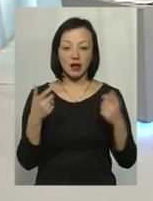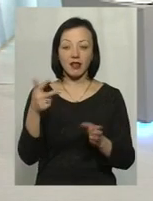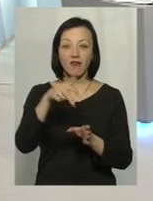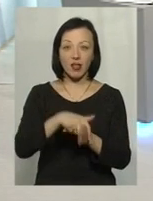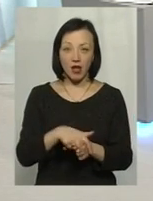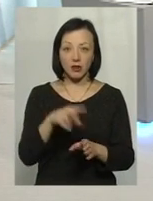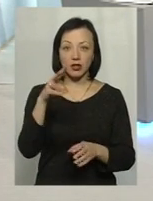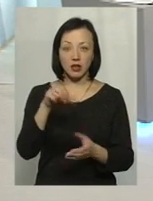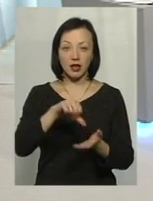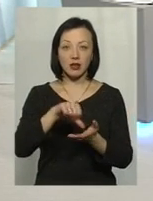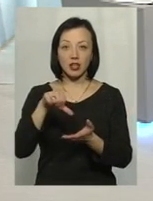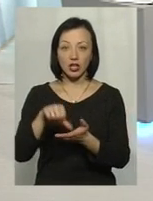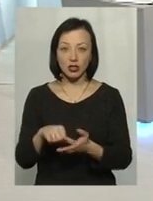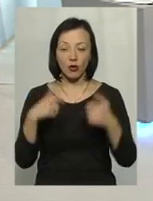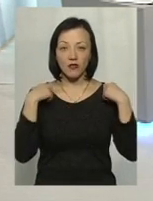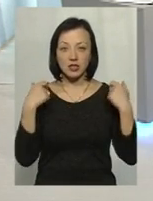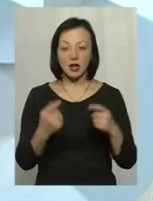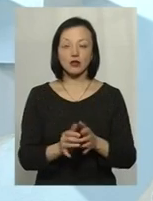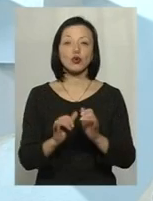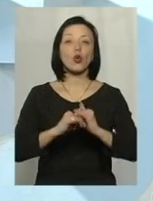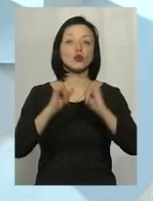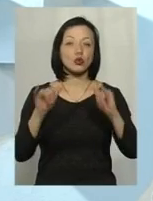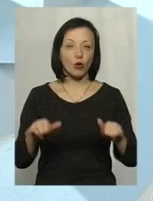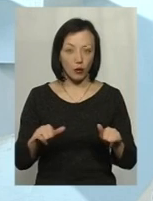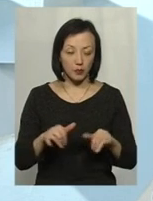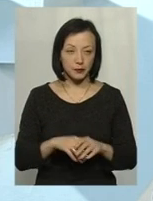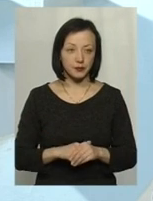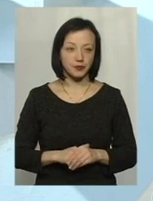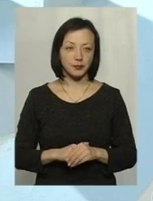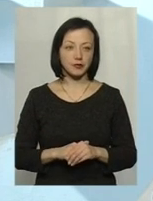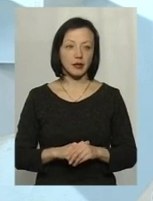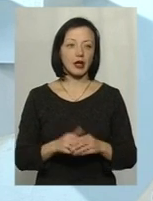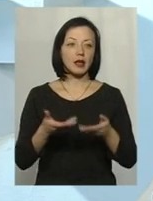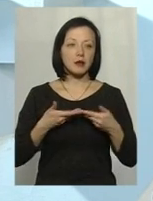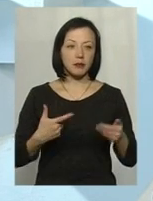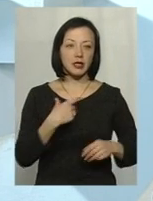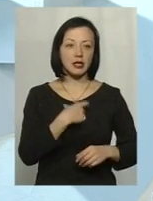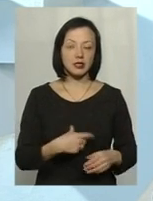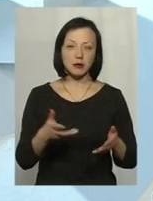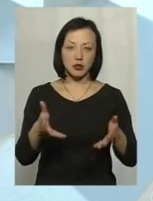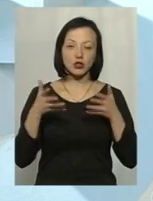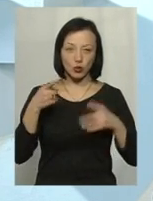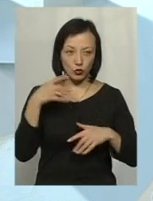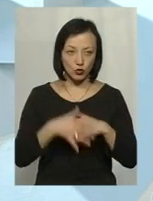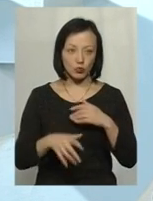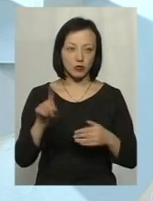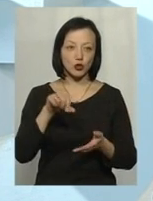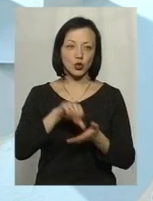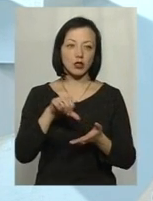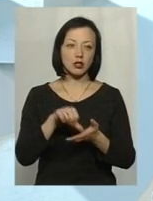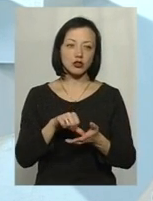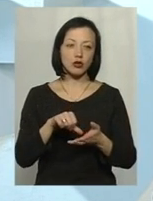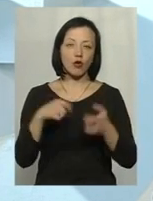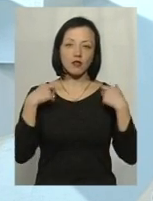на дільничних офіцерів поліції сьогодні значно зросло. І ми для себе чітко розуміємо, що дільничного офіцера